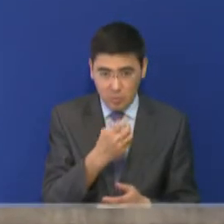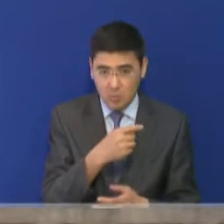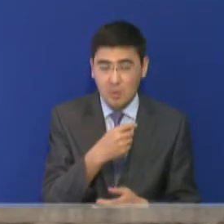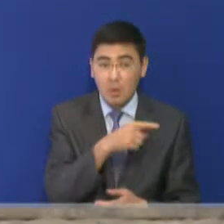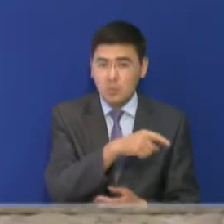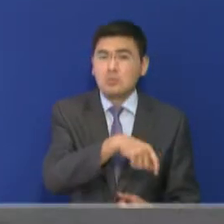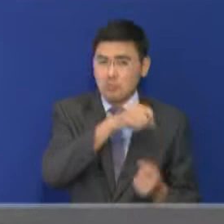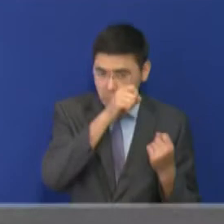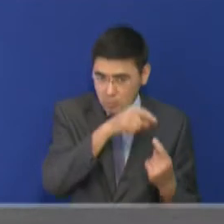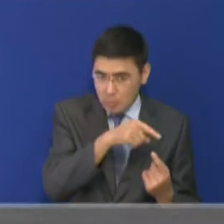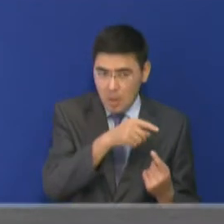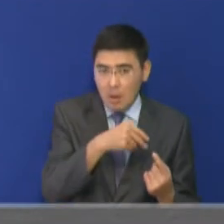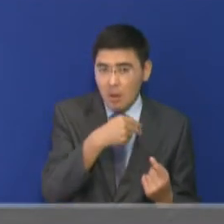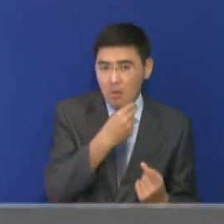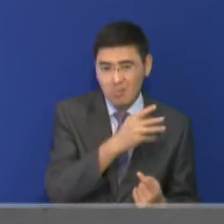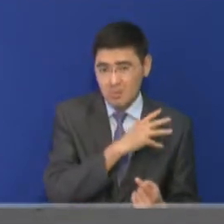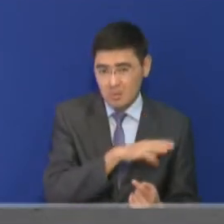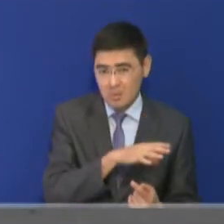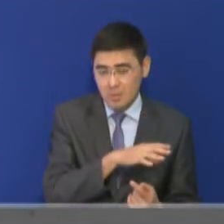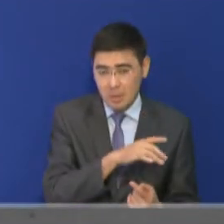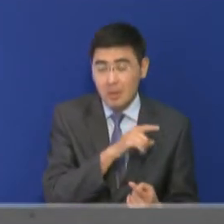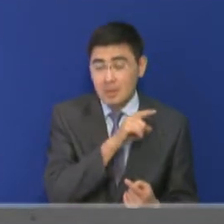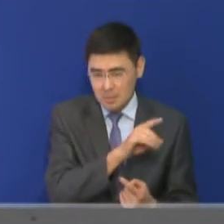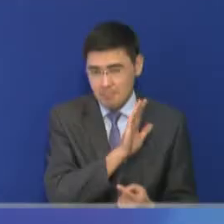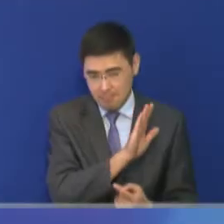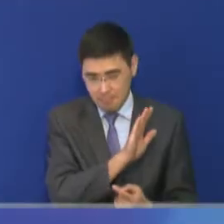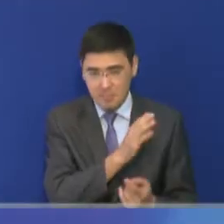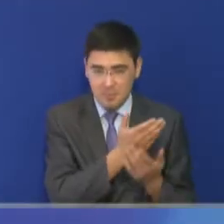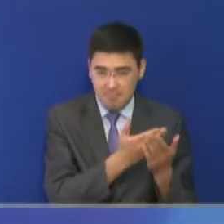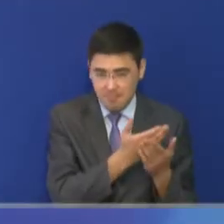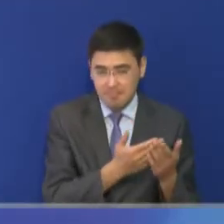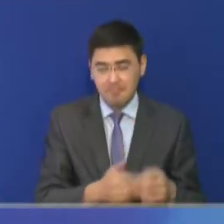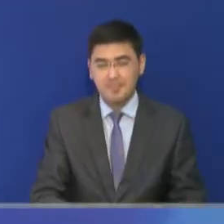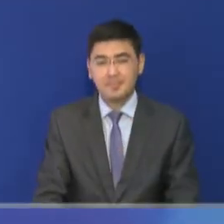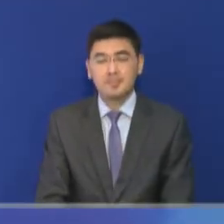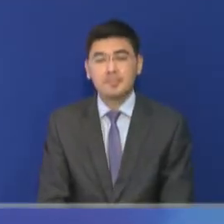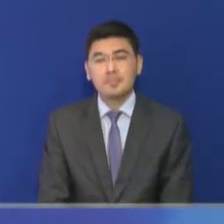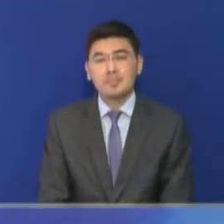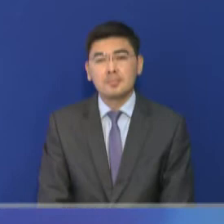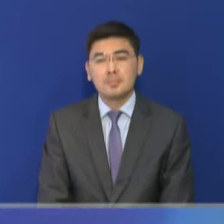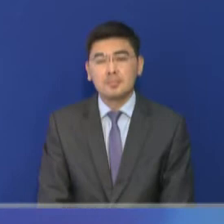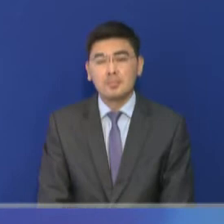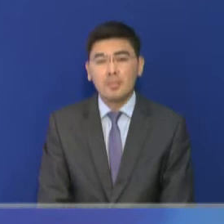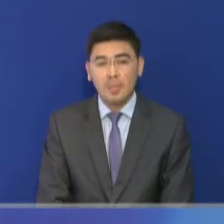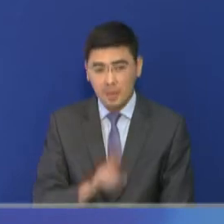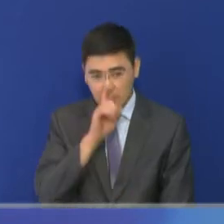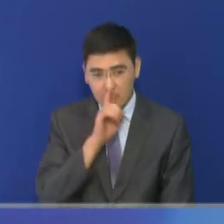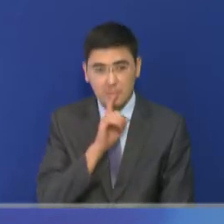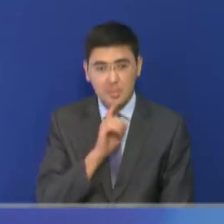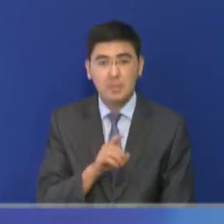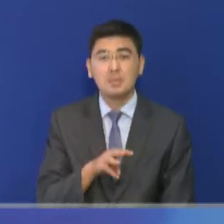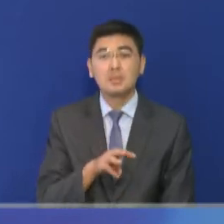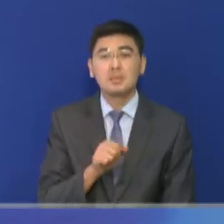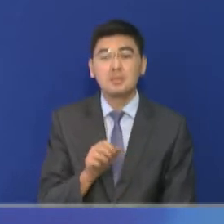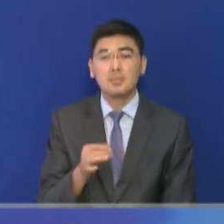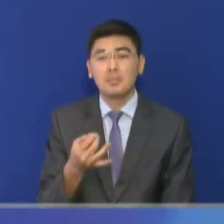жұмыстары жүргізілуде. Гүлназ Қаукен, Елжан Мағзумов, Семей телеарнасы. Мамыр айы оқу жылын қорытындылайтын кезең. Бұл күндері